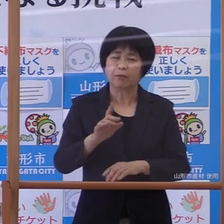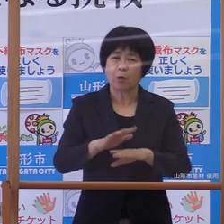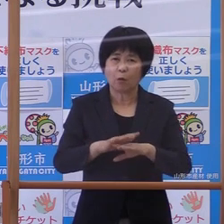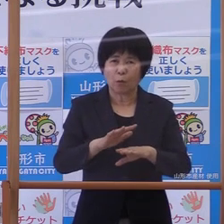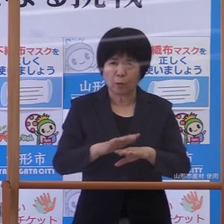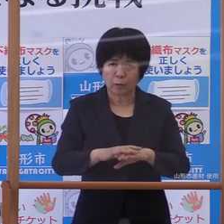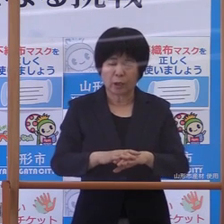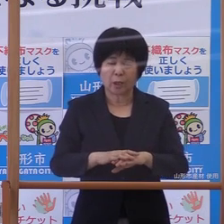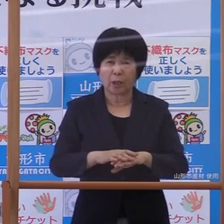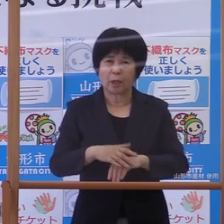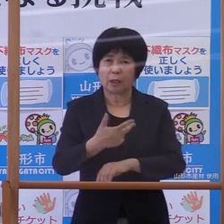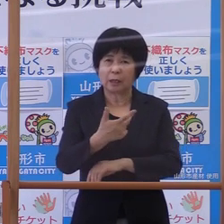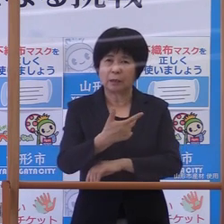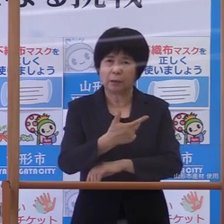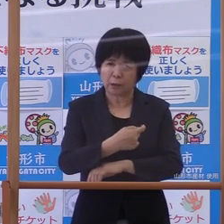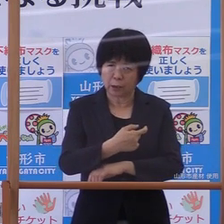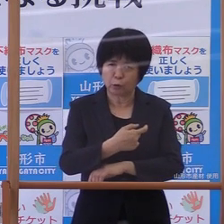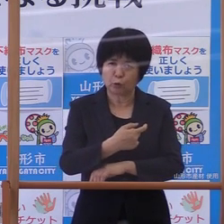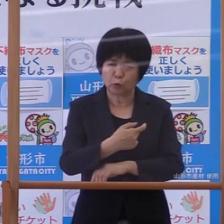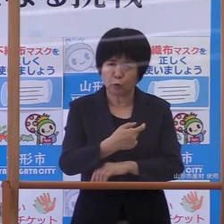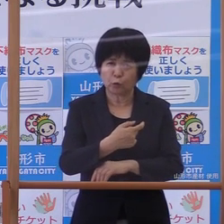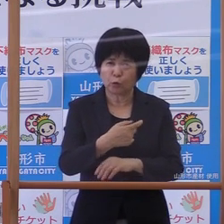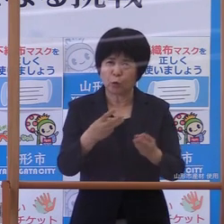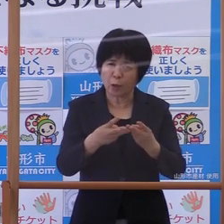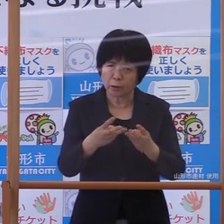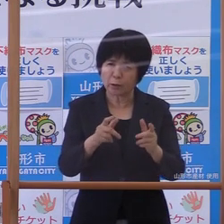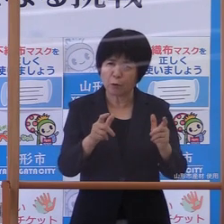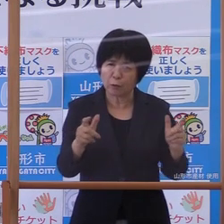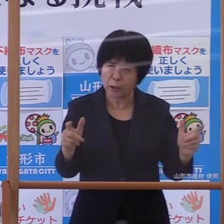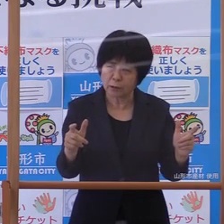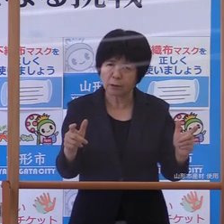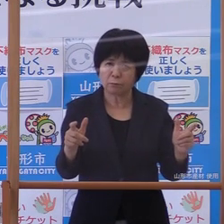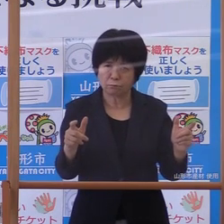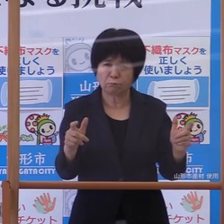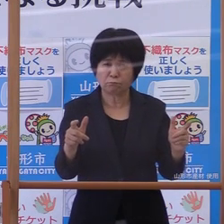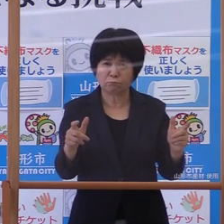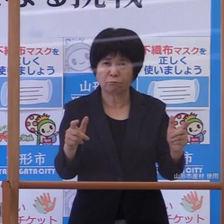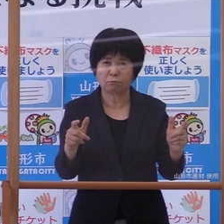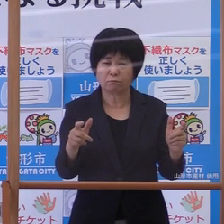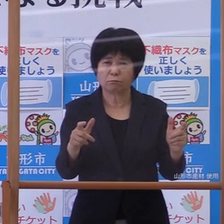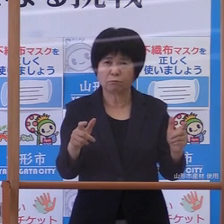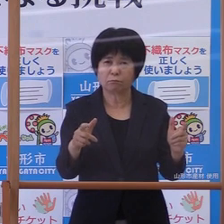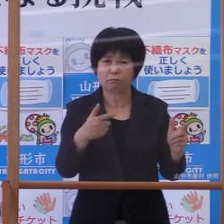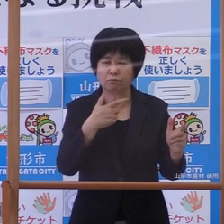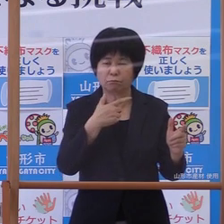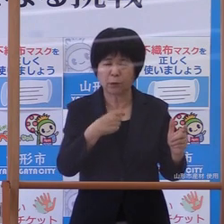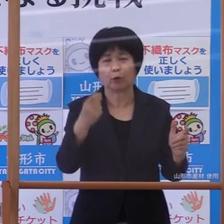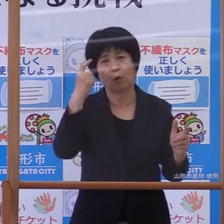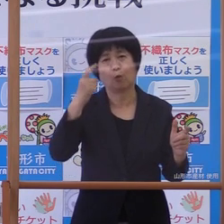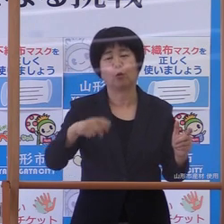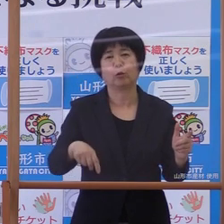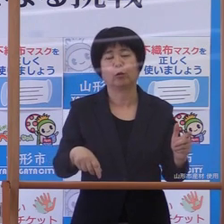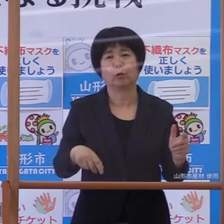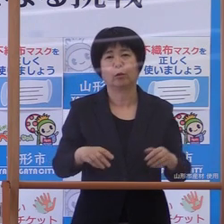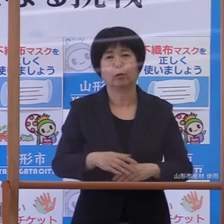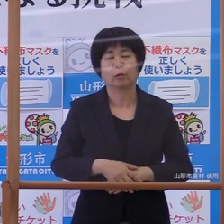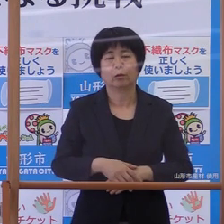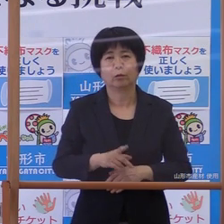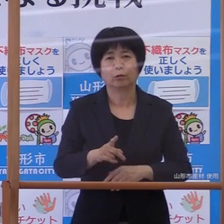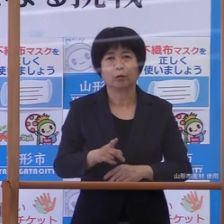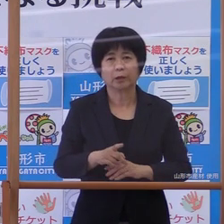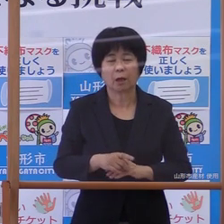この接種のいわゆる枠が増やせるんであればですね、それは増えた方がいいというふうに思っております。そう